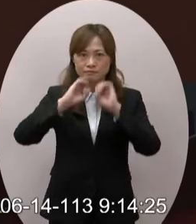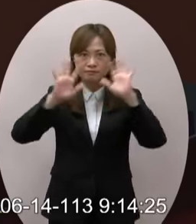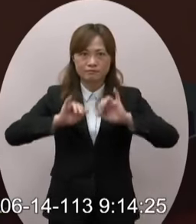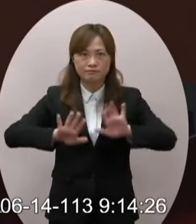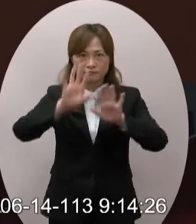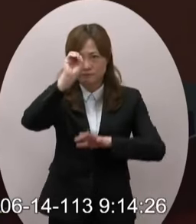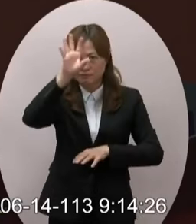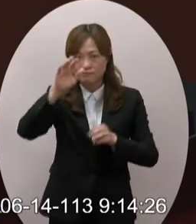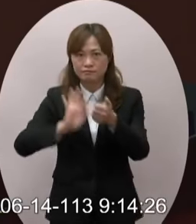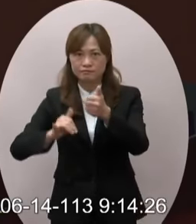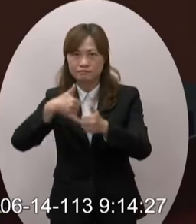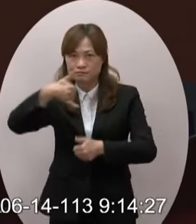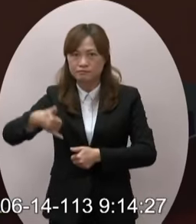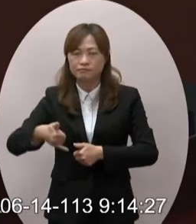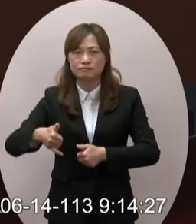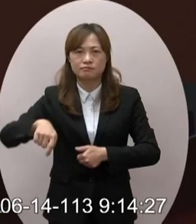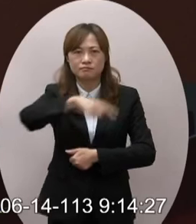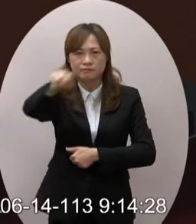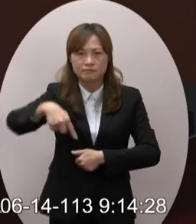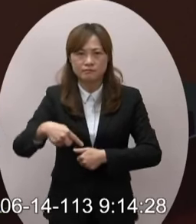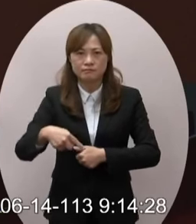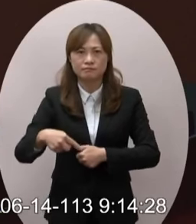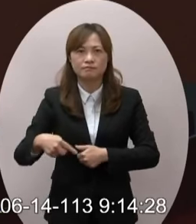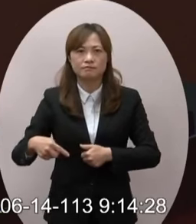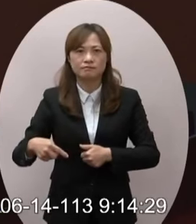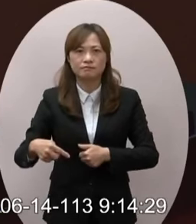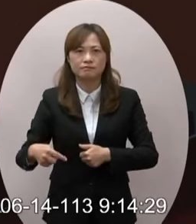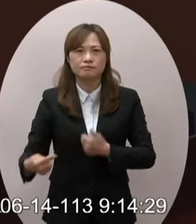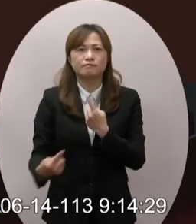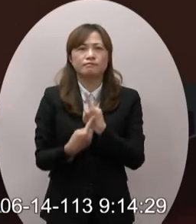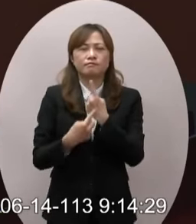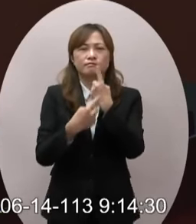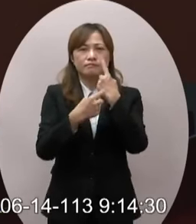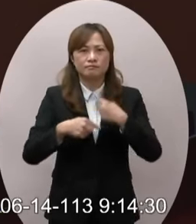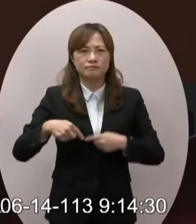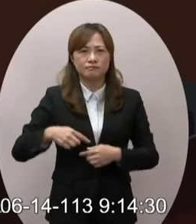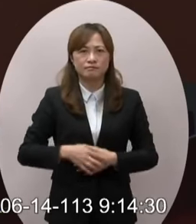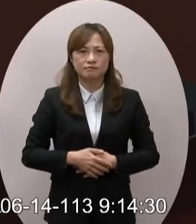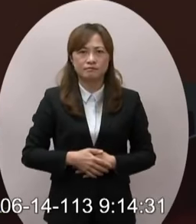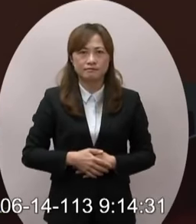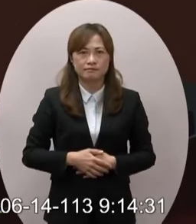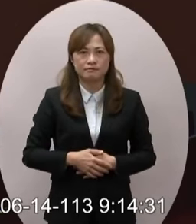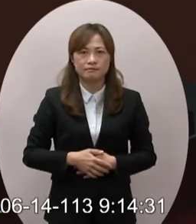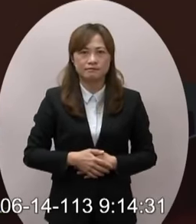会起义来归，不要再延宕你们自始自终所